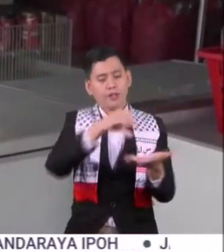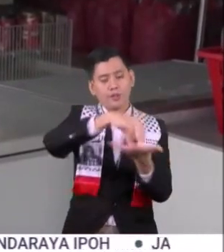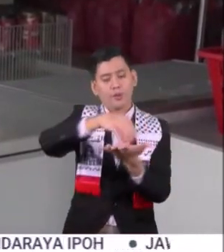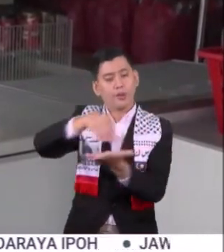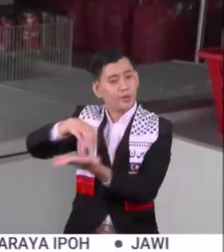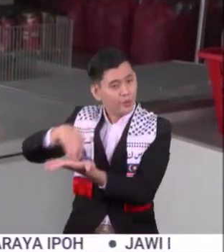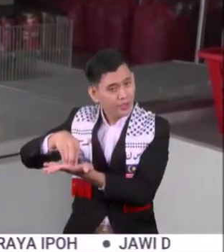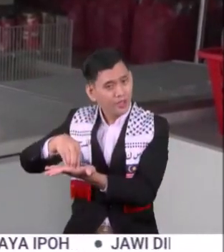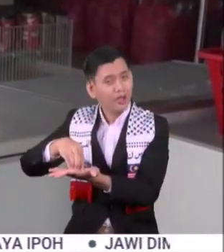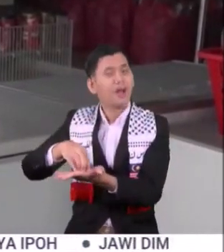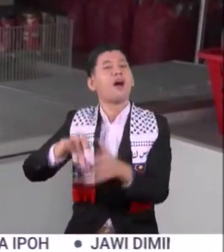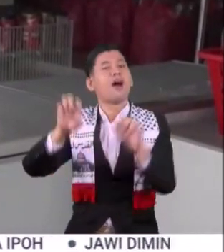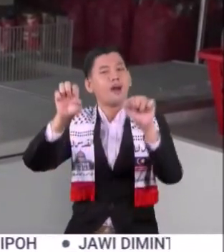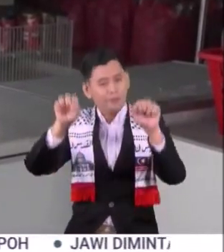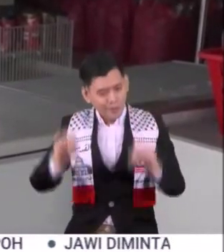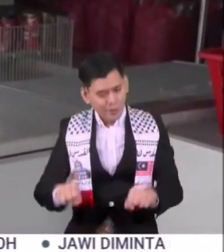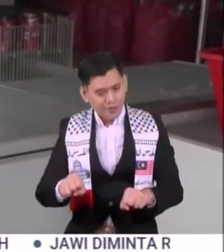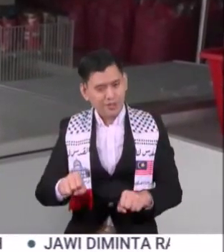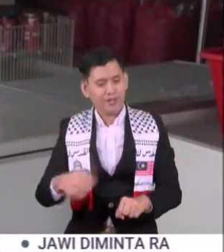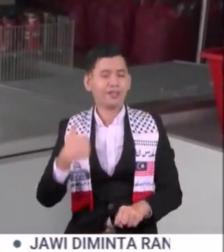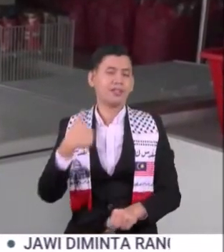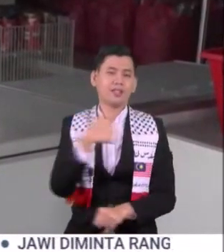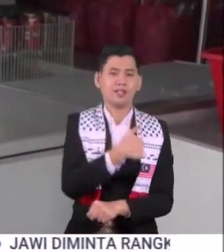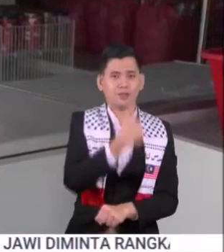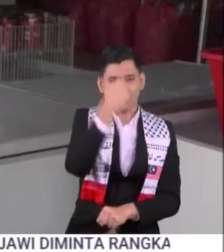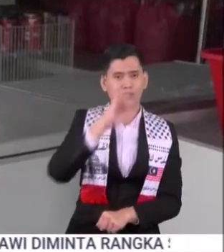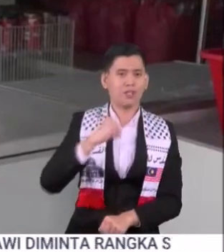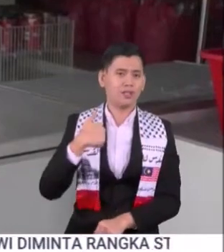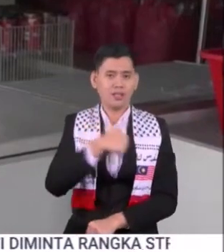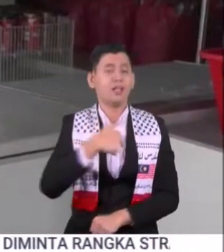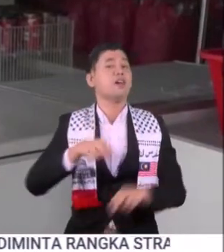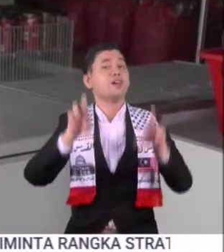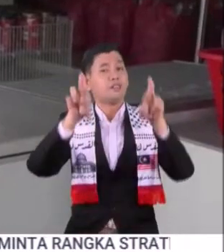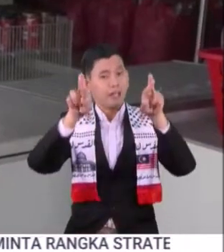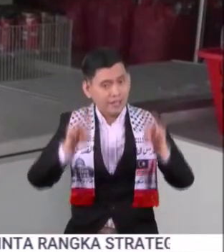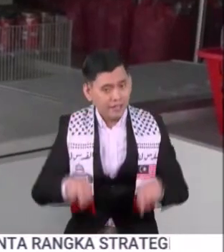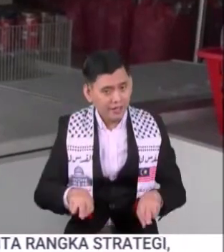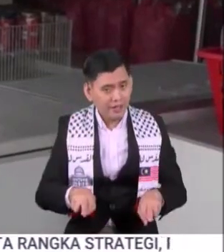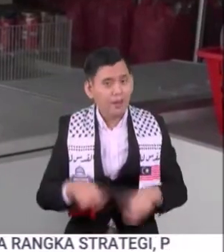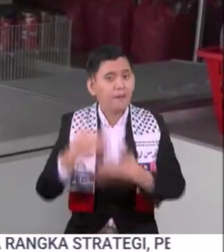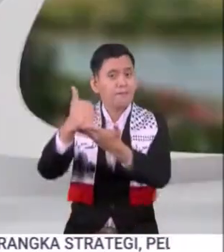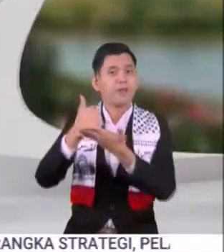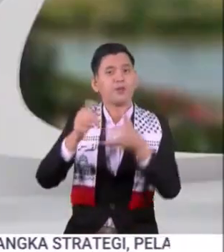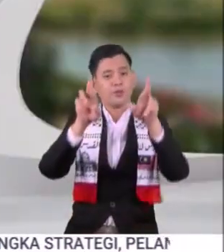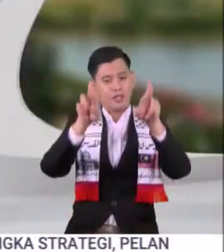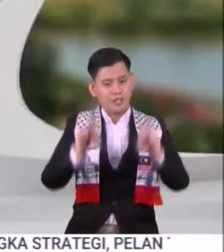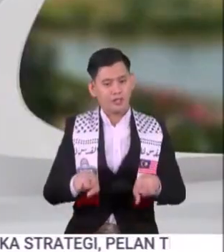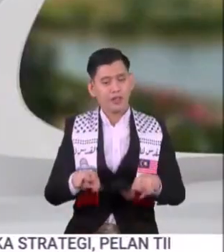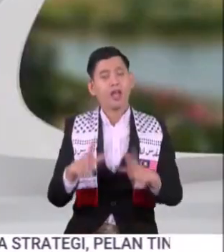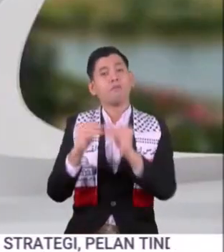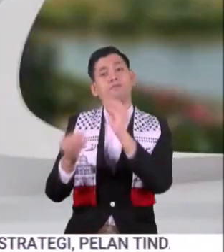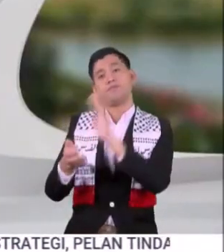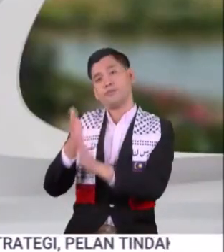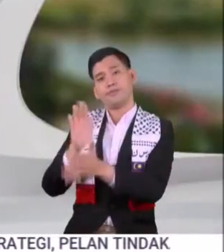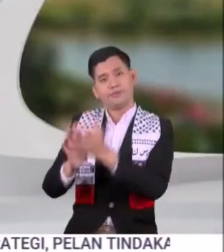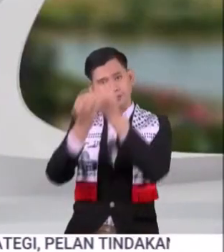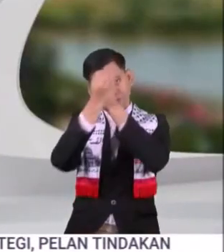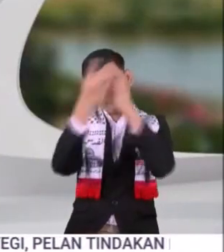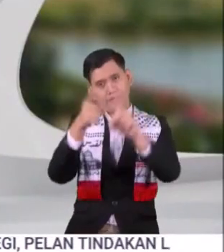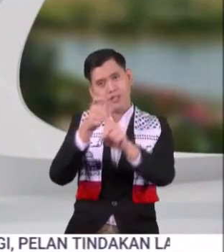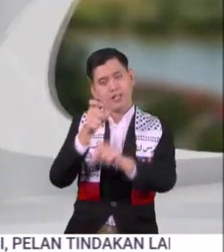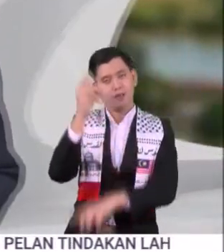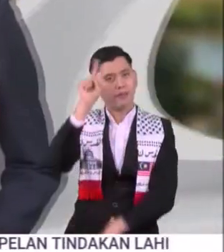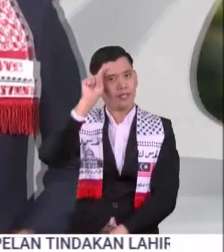dia bagi gini moleklah untuk kita sebagai rakyat ni tolong rakyat sekian saja laporan dari